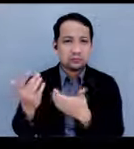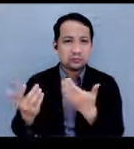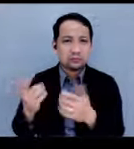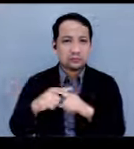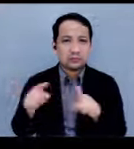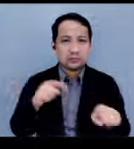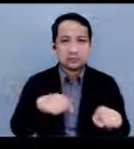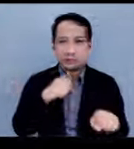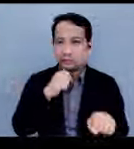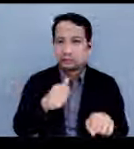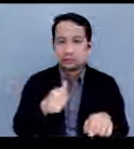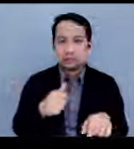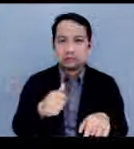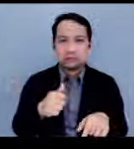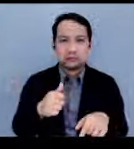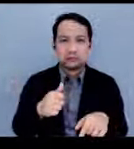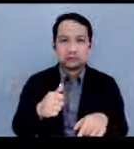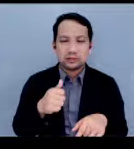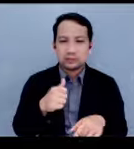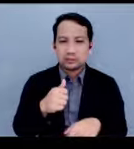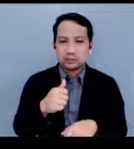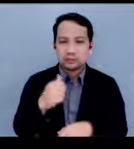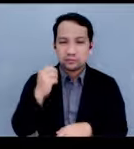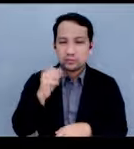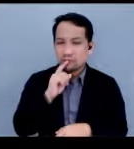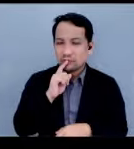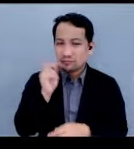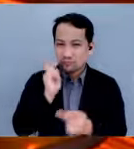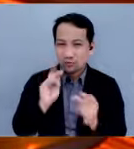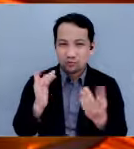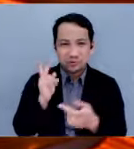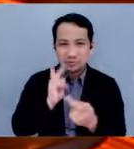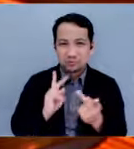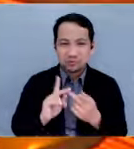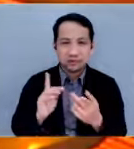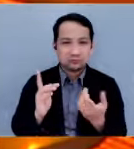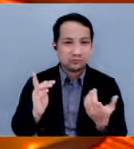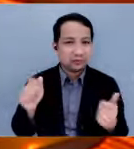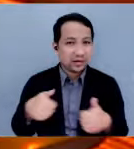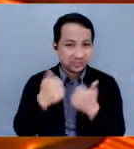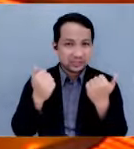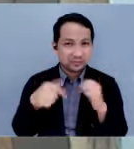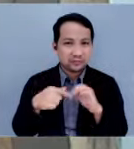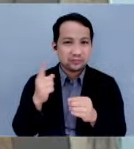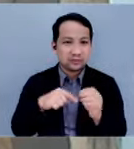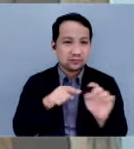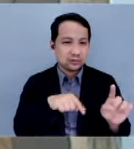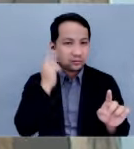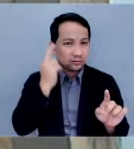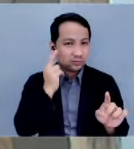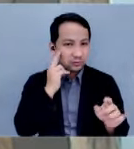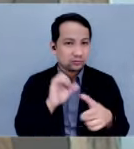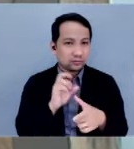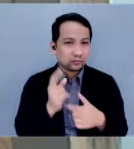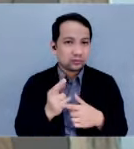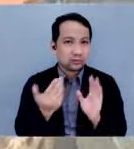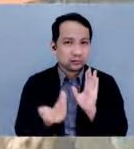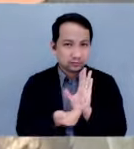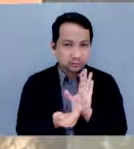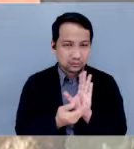ito sinasadya. Kung mapapatunayan na ang sunog ay kanyang sinadya o may ebidensya na